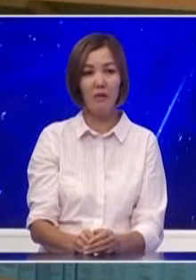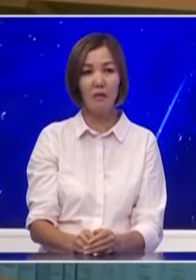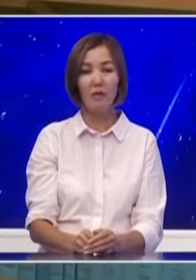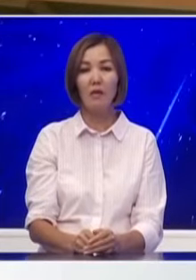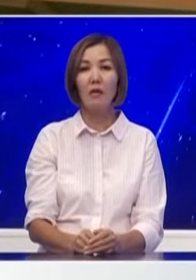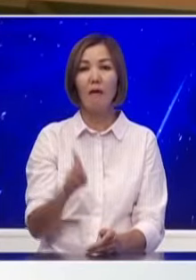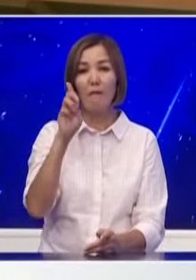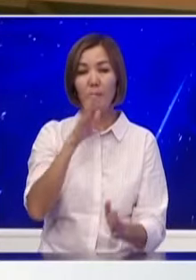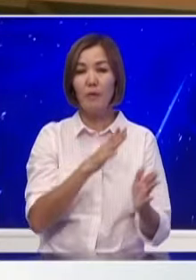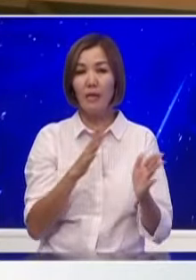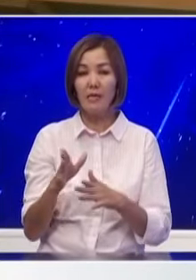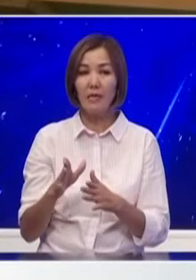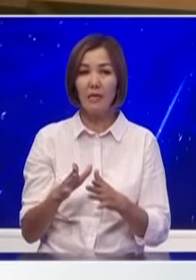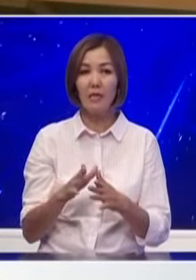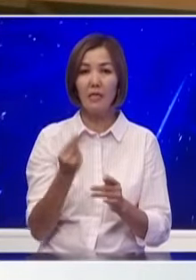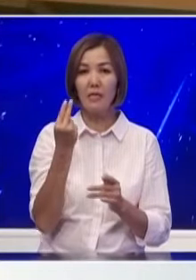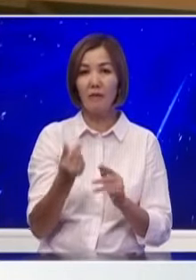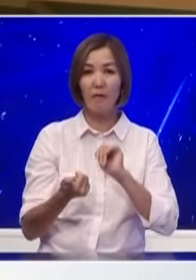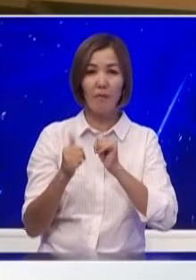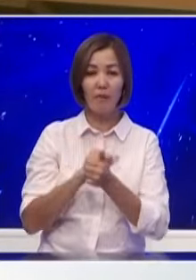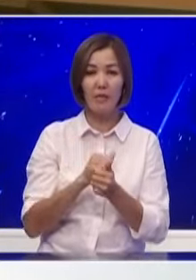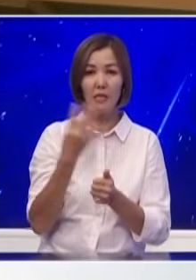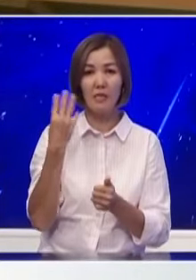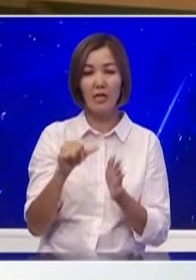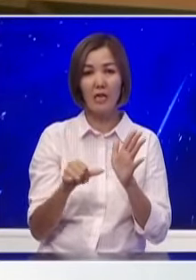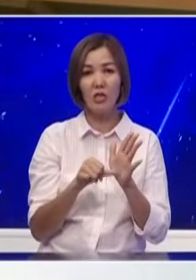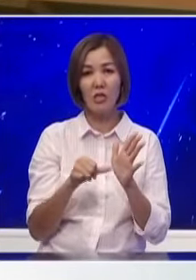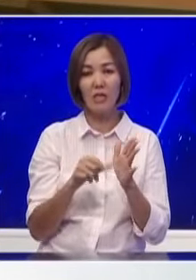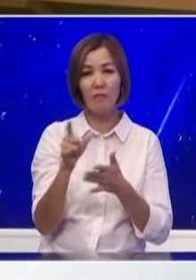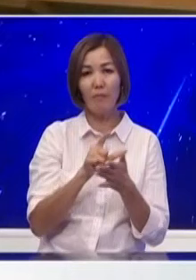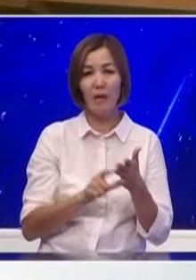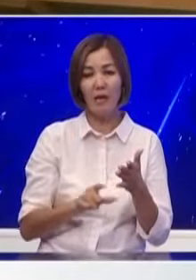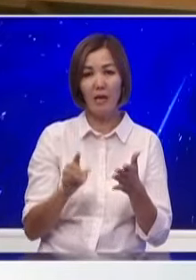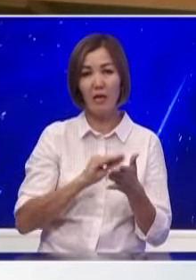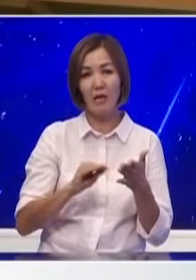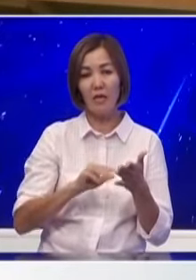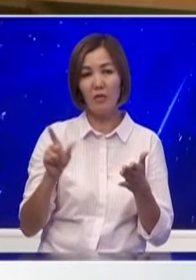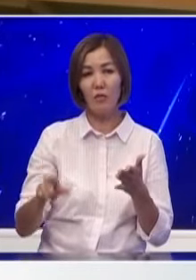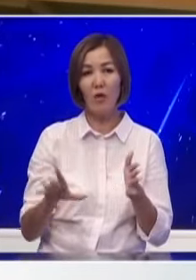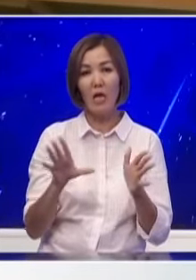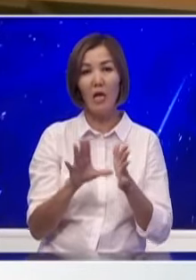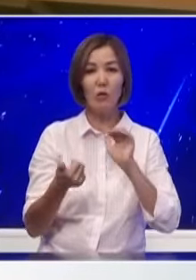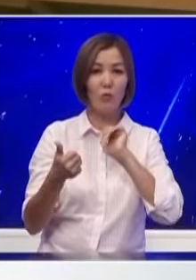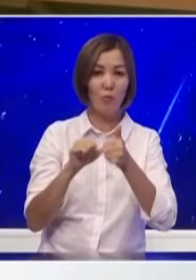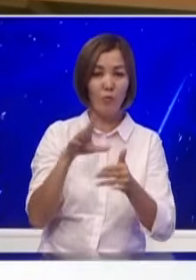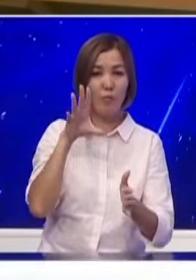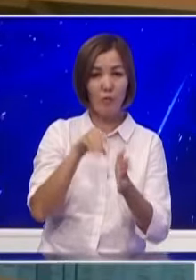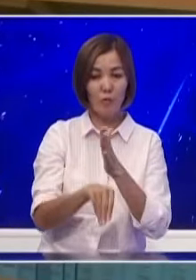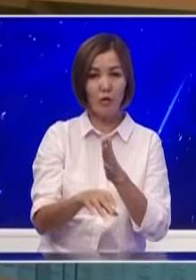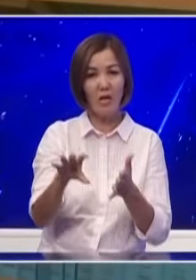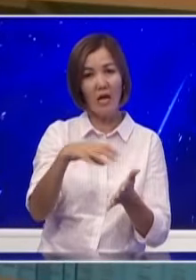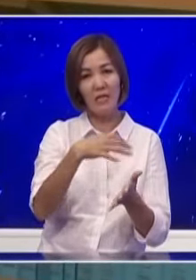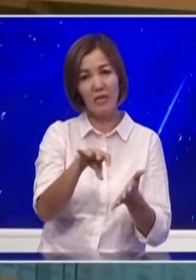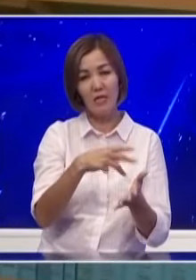В библиотеке провели процесс цифровизации. Порядка 46 поэтов нашего района были введены в электронную систему. Мы отсканировали